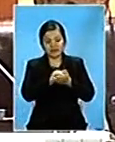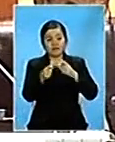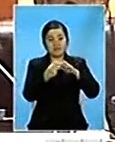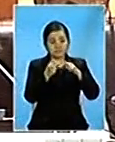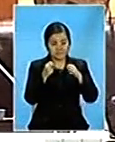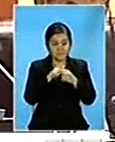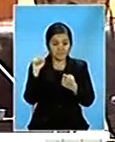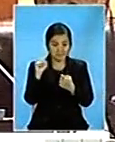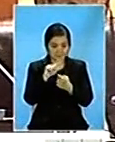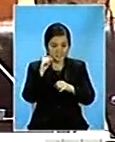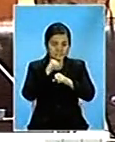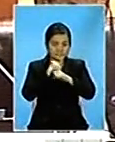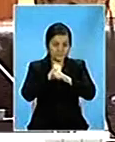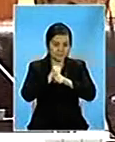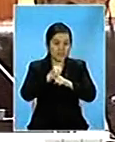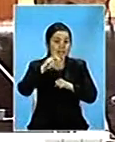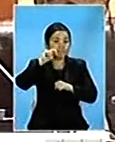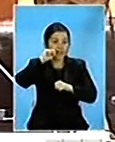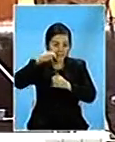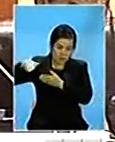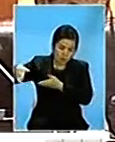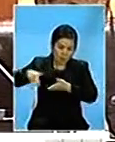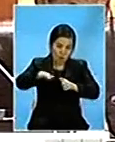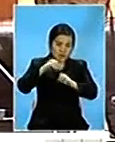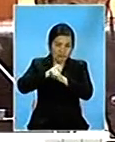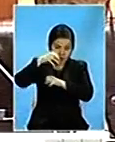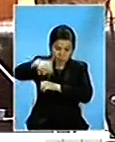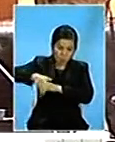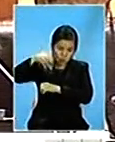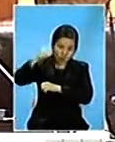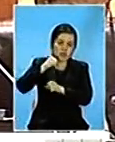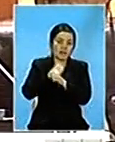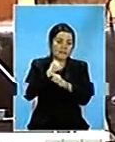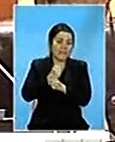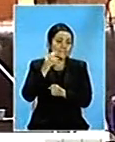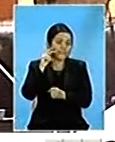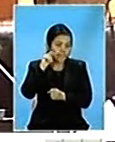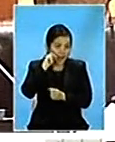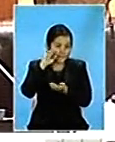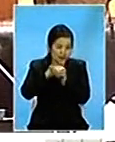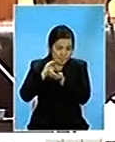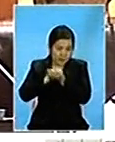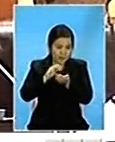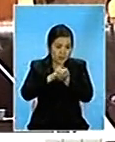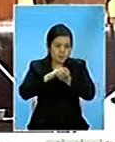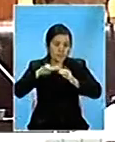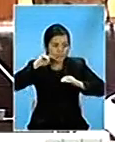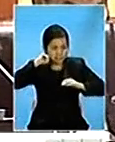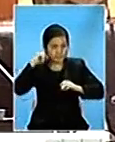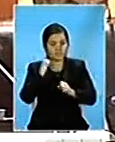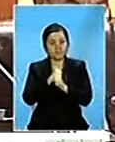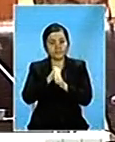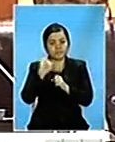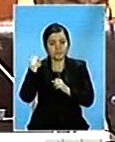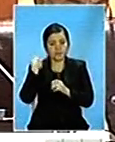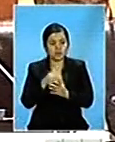ยการก่อสร้างแหล่งน้ำนะครับเช่นการสร้างฝายบ้านจกโกที่บ้านจกโก